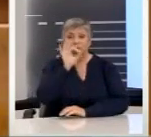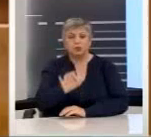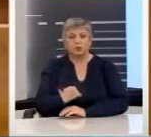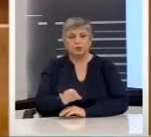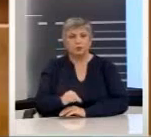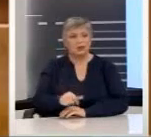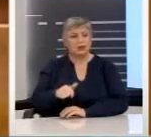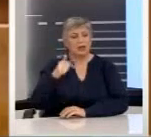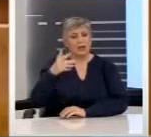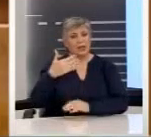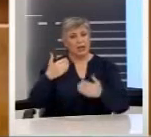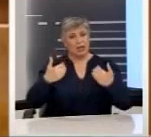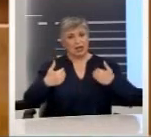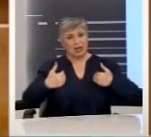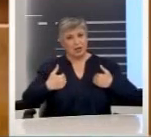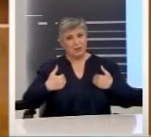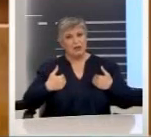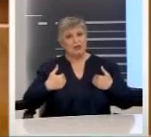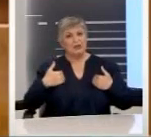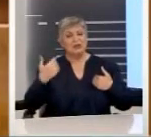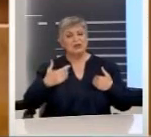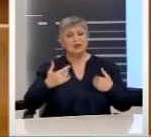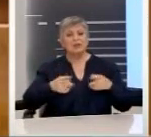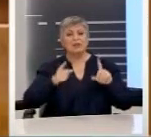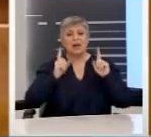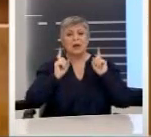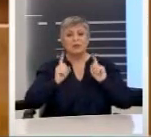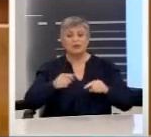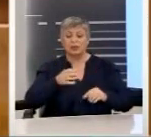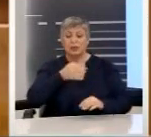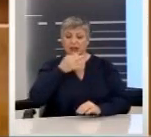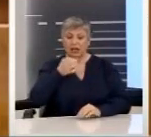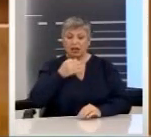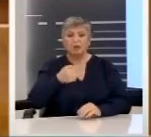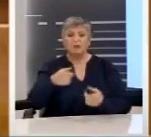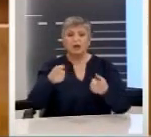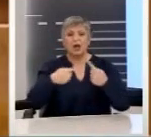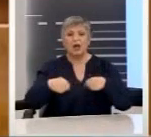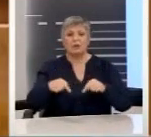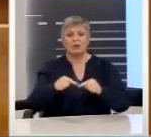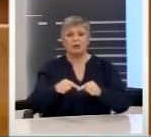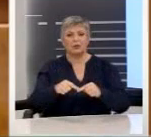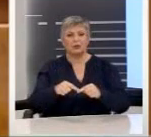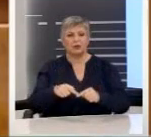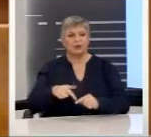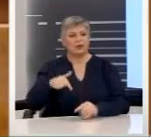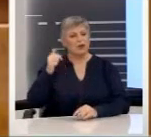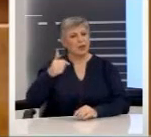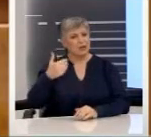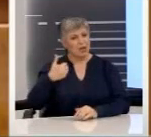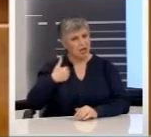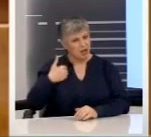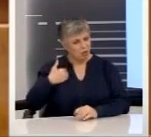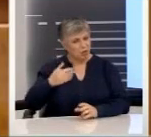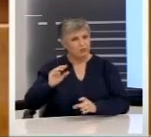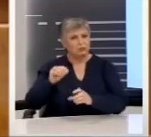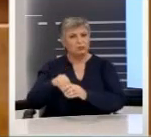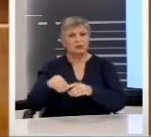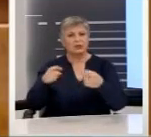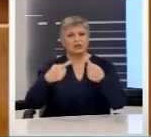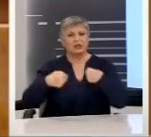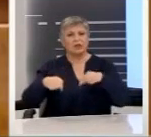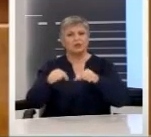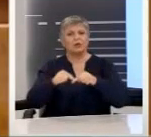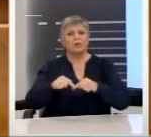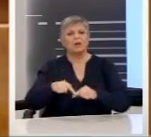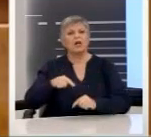τελεχών αποφασίζαμε ομόφωνα στο Κοινοβούλιο για να σταθεί η Επιτροπή. Και μετά από εκεί τι κάνατε? Ερχόσασταν στις Επιτροπές μέσα και παριστάνατε τους συνήγορους